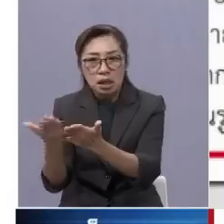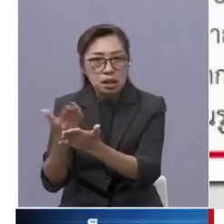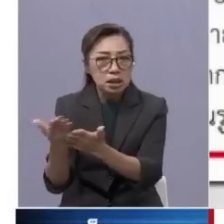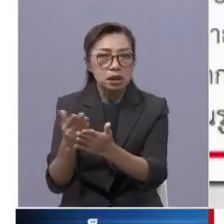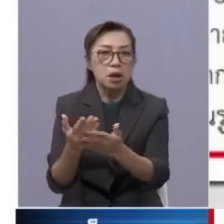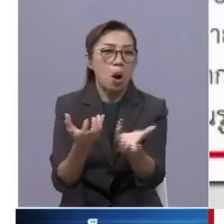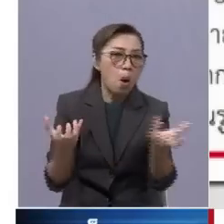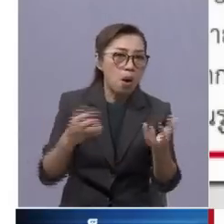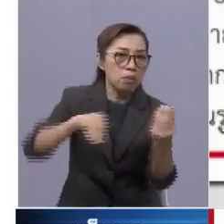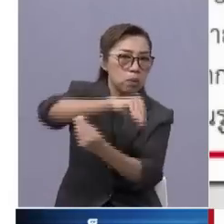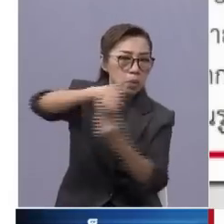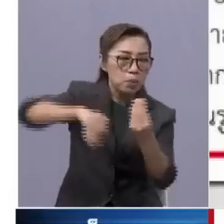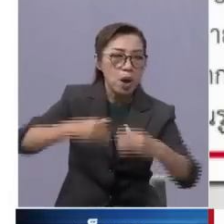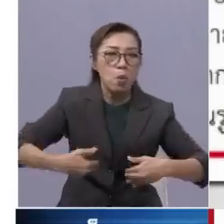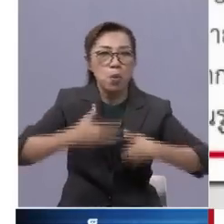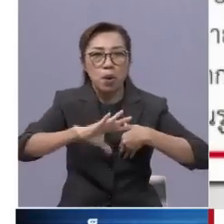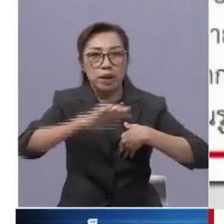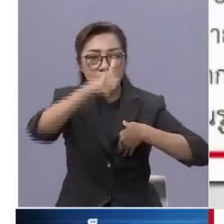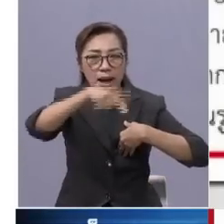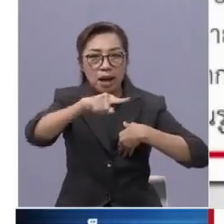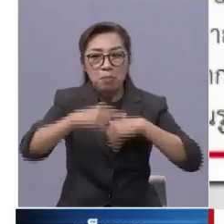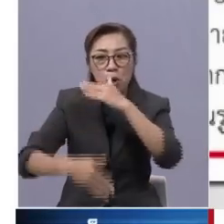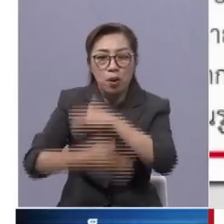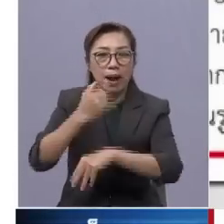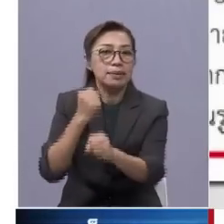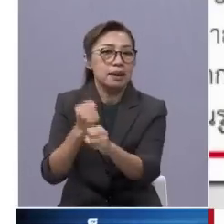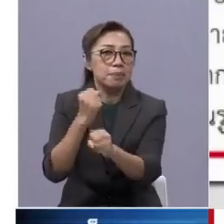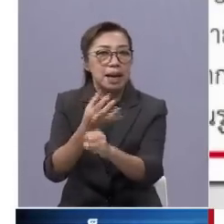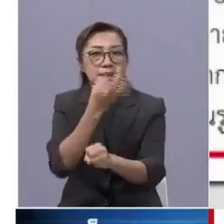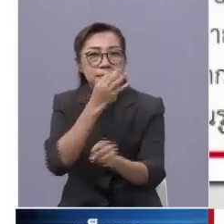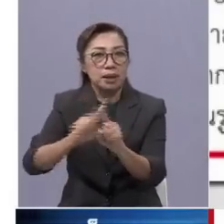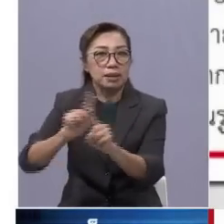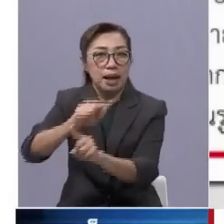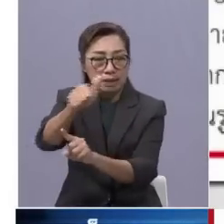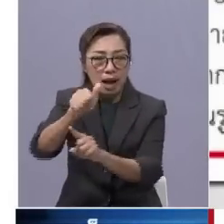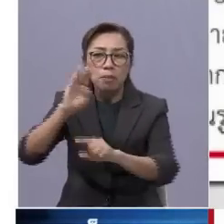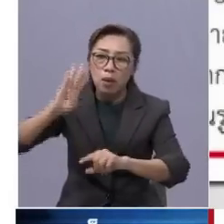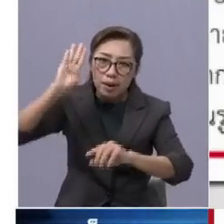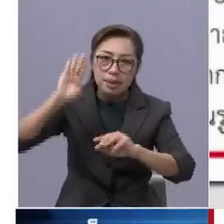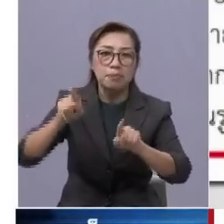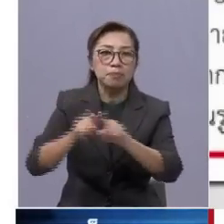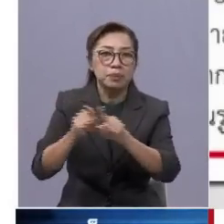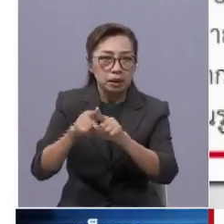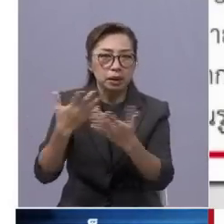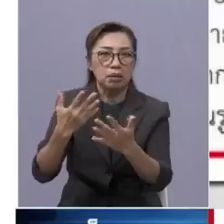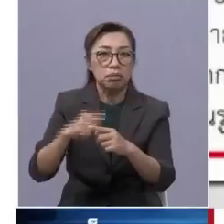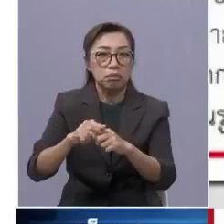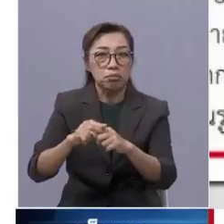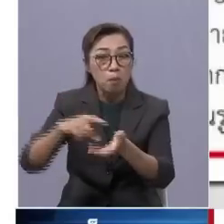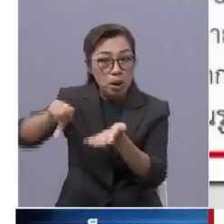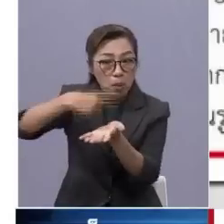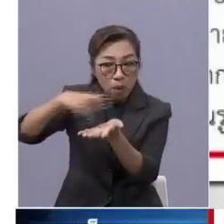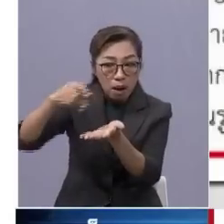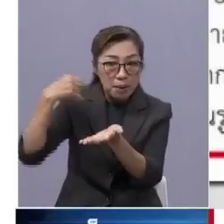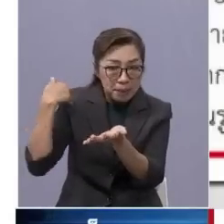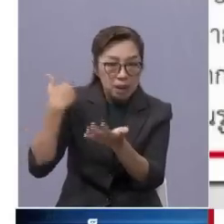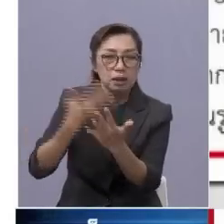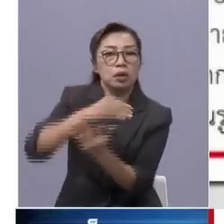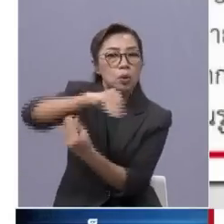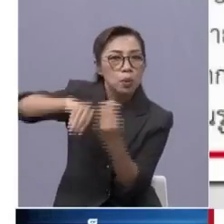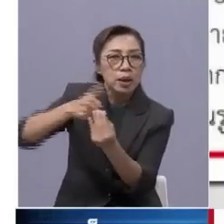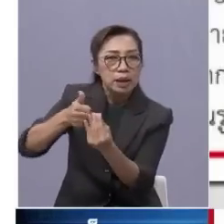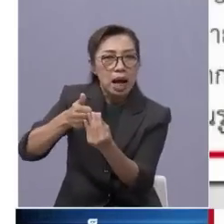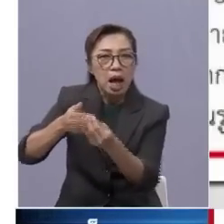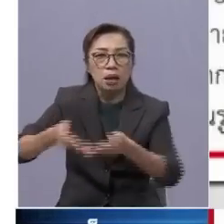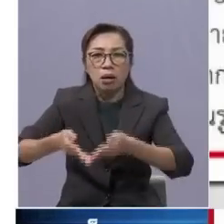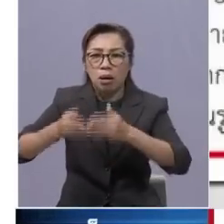าพชีวิตสร้างโอกาสในการประกอบอาชีพของประชาชนและภาคธุรกิจจะขยายการลงทุนขยายกิจการ